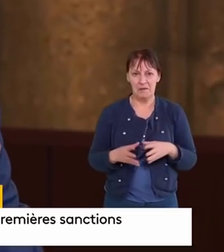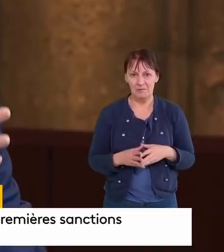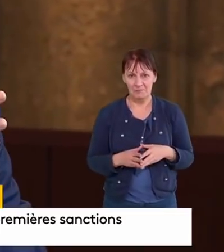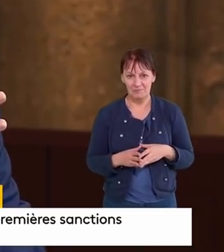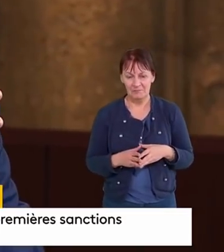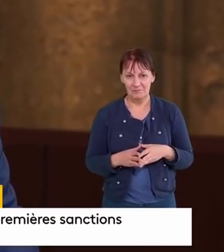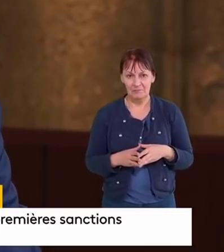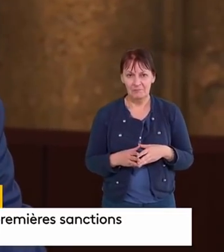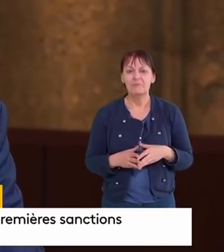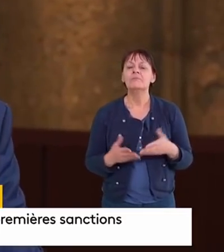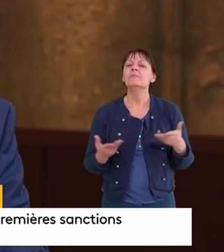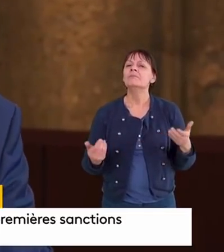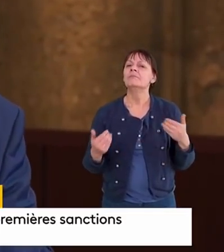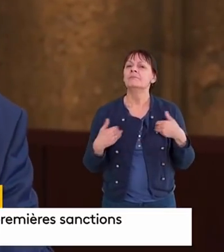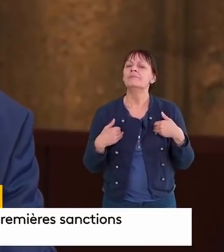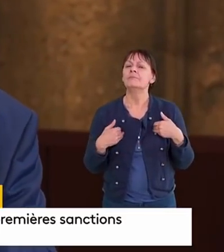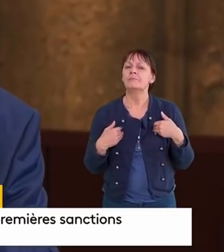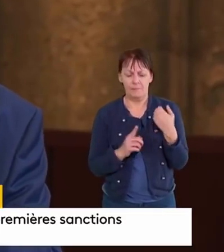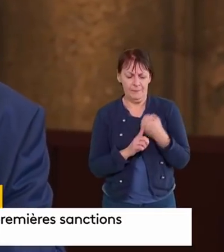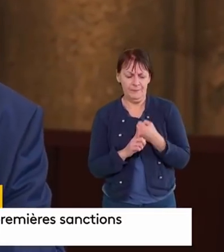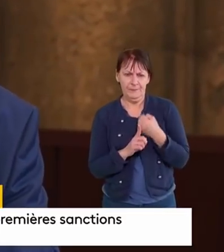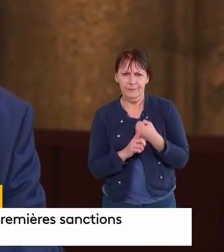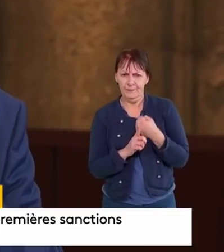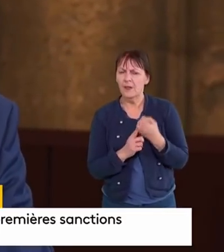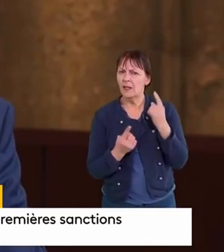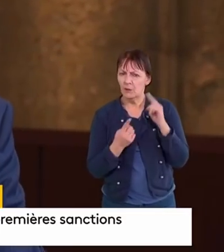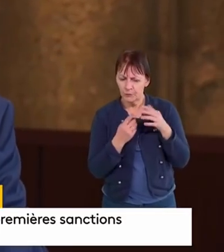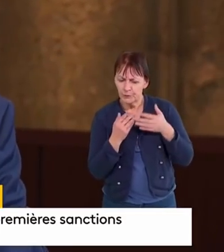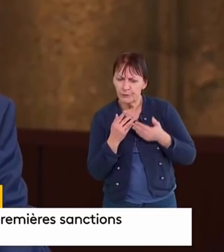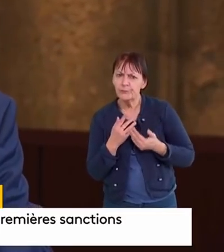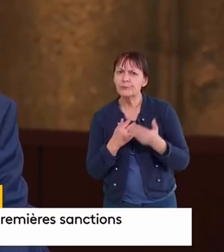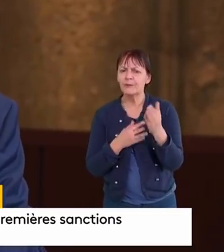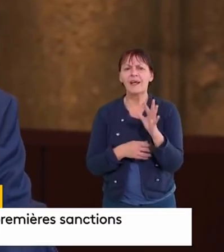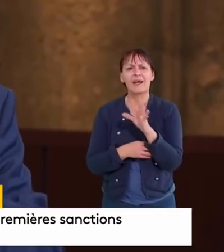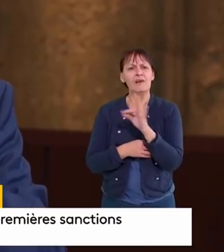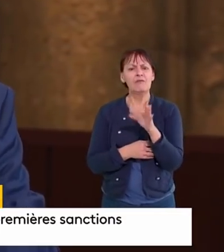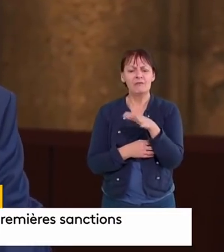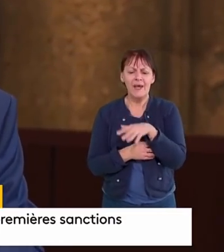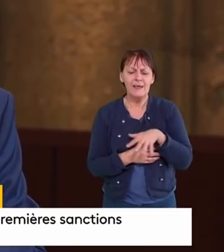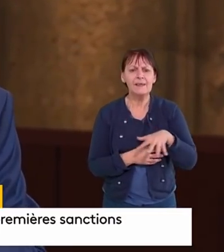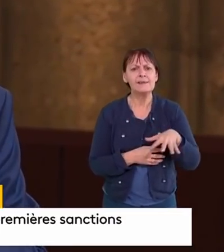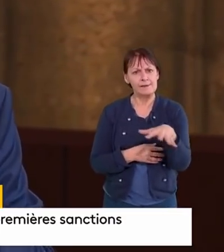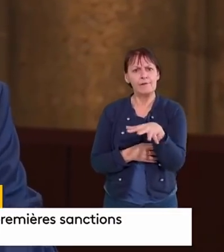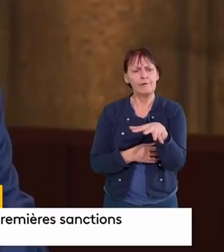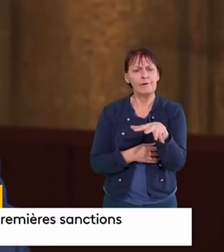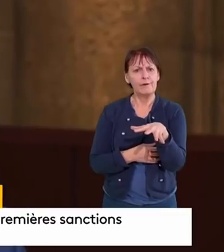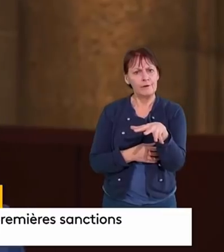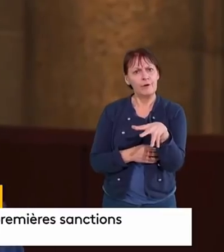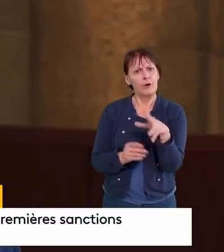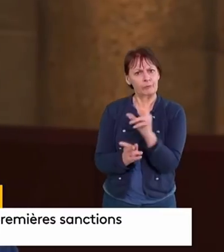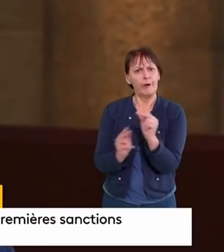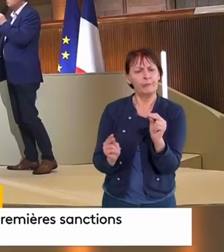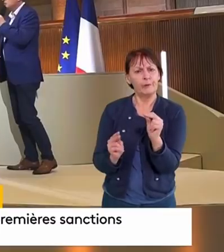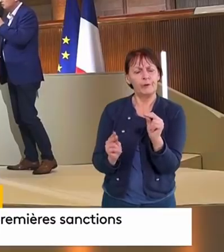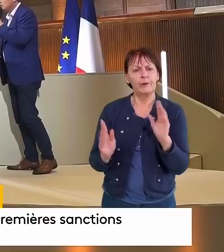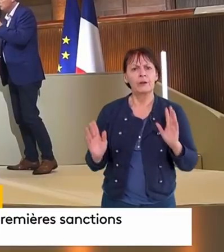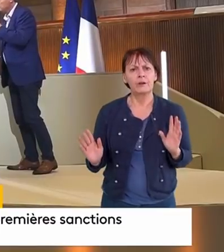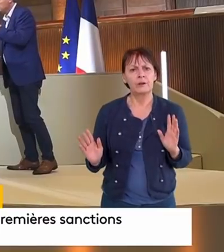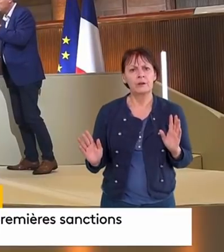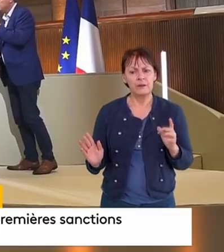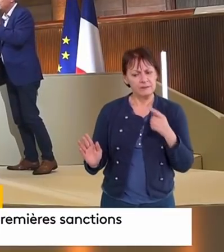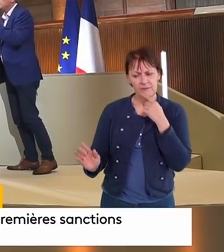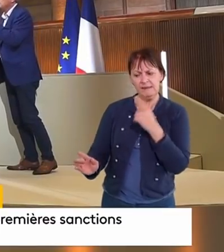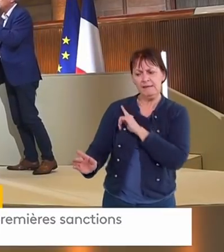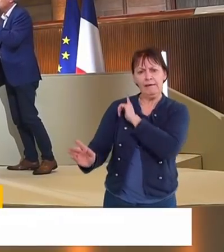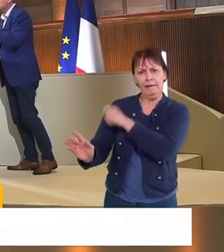bat pour faire en sorte qu'à terme, nous ayons une France décarbonée, c'est-à-dire, oui, nous devons sortir des énergies